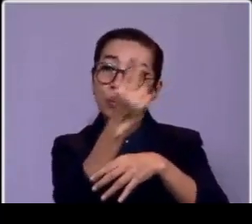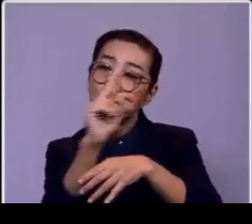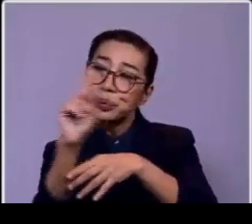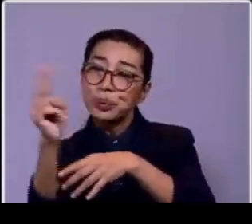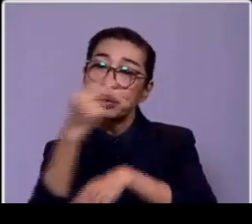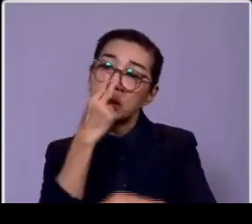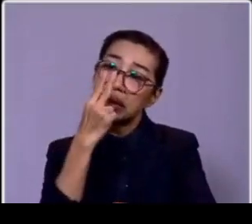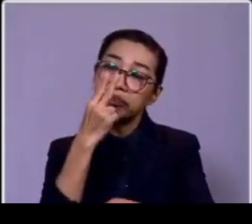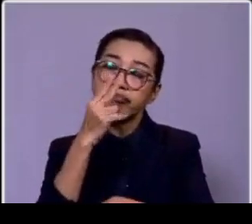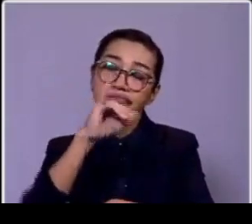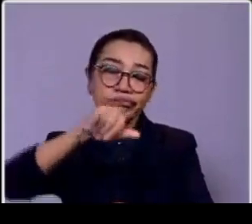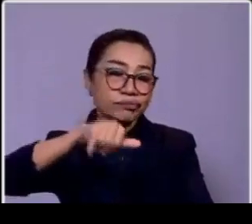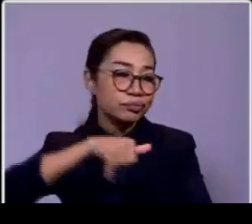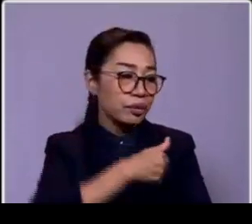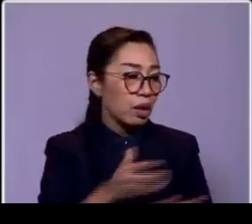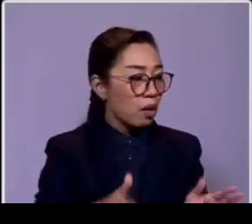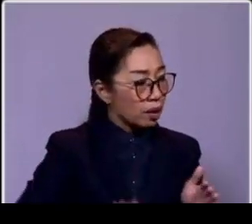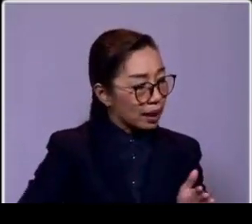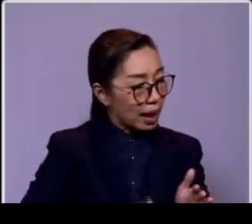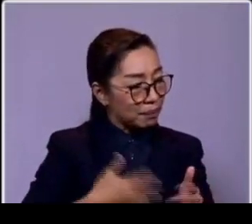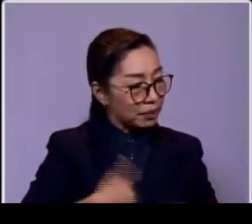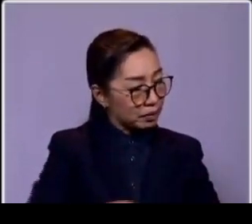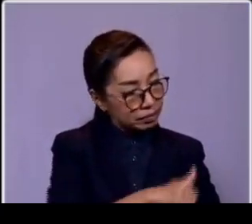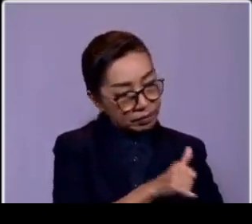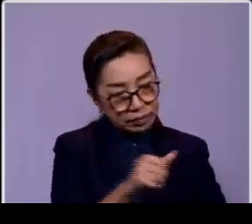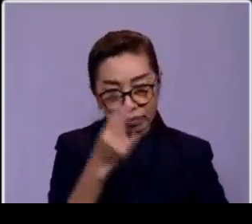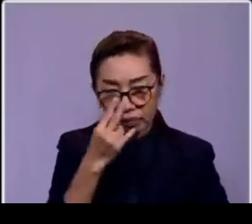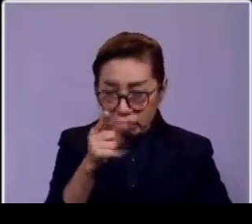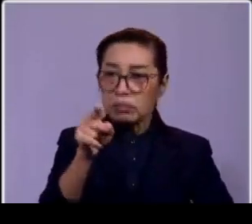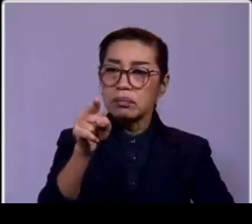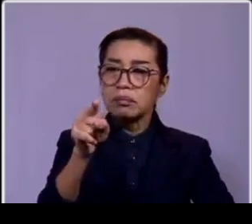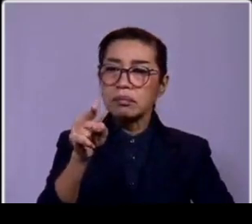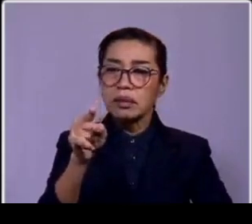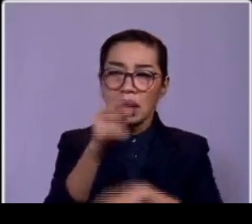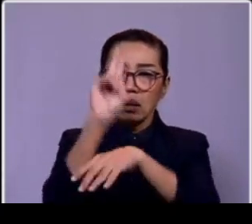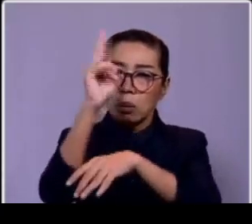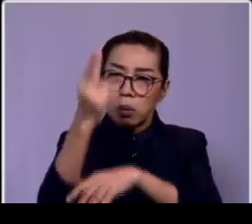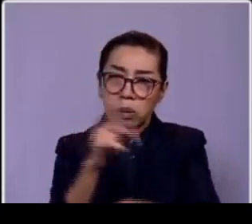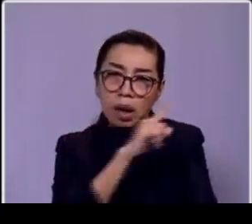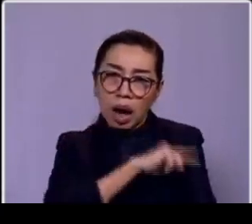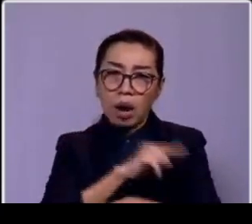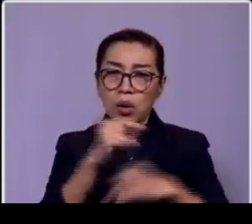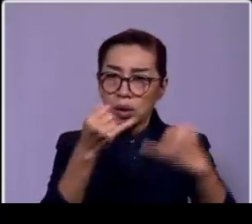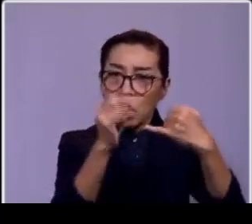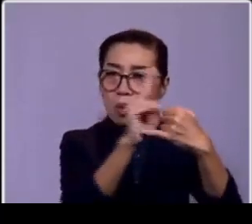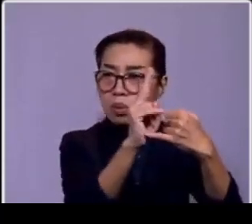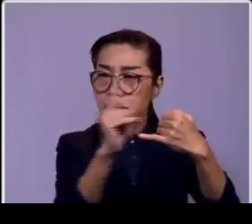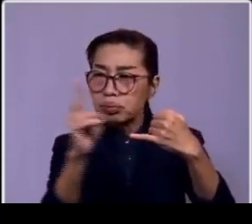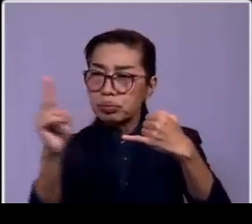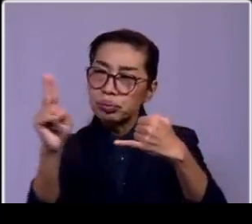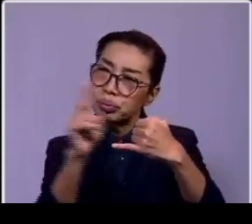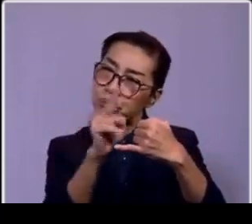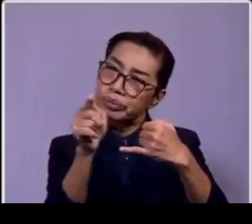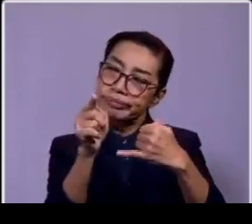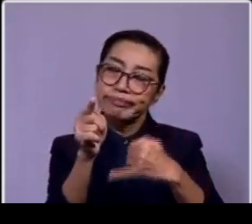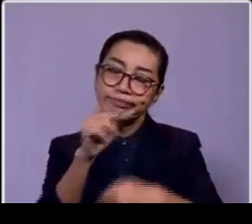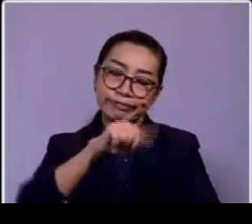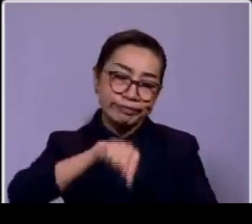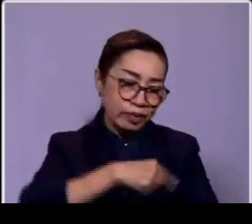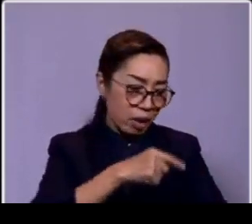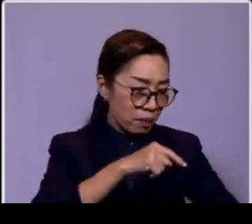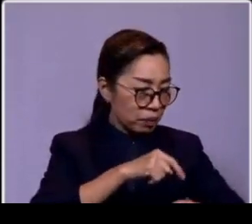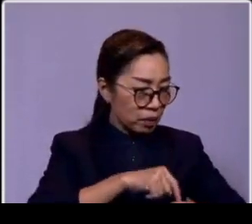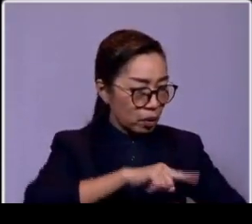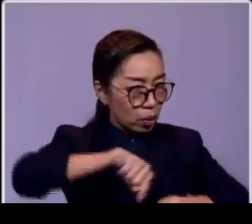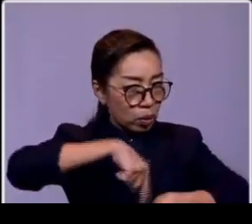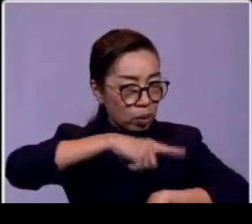มาก็ยังเห็นวัตถุนี้เคลื่อนไปมาอยู่แบบนี ้ จนกระทั่ง8 โมงเช้าก็ยังอยู่ค่ะถ่ายคลิป โมง